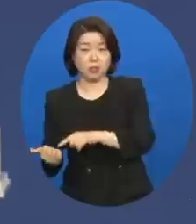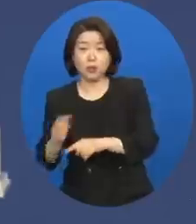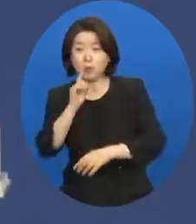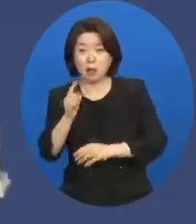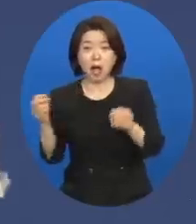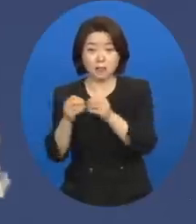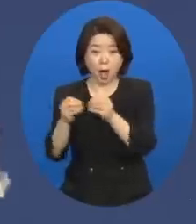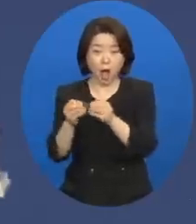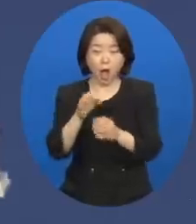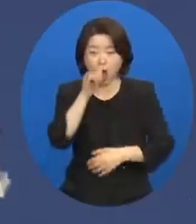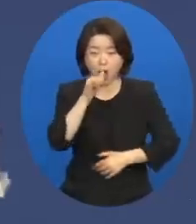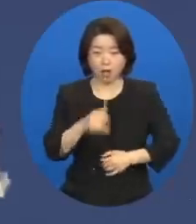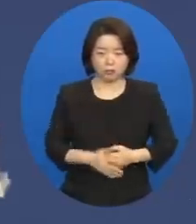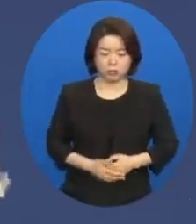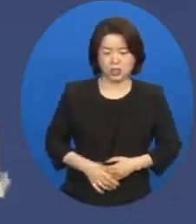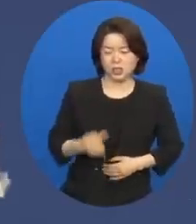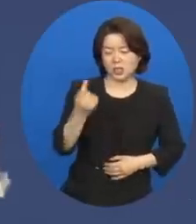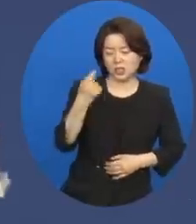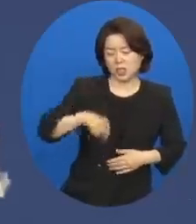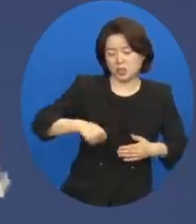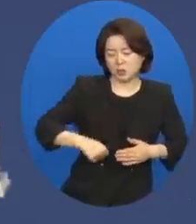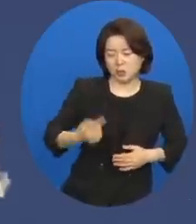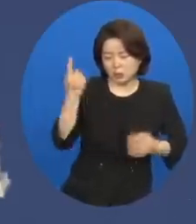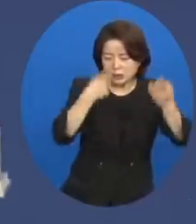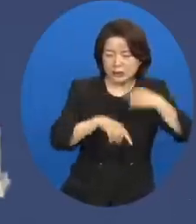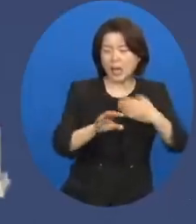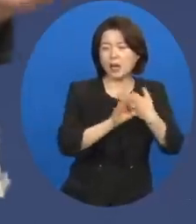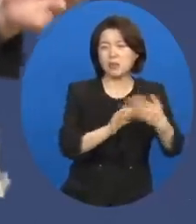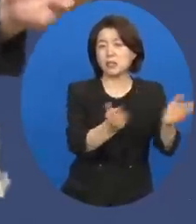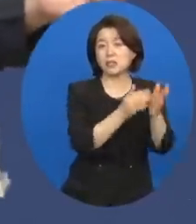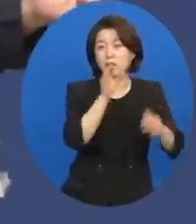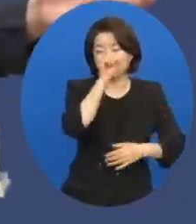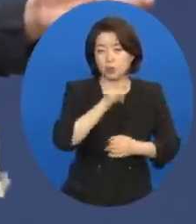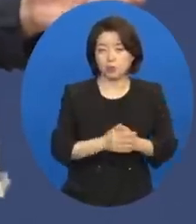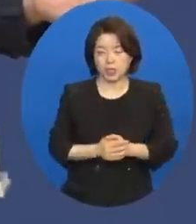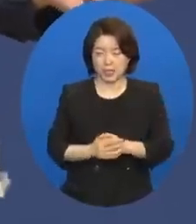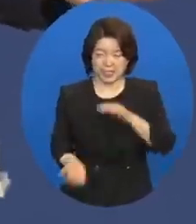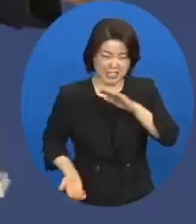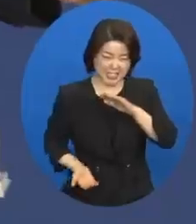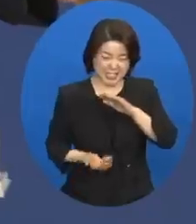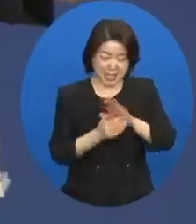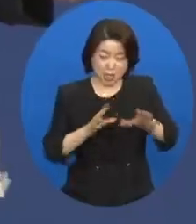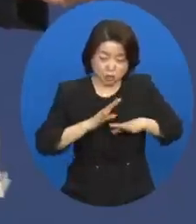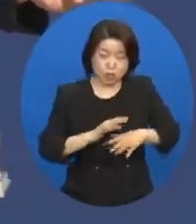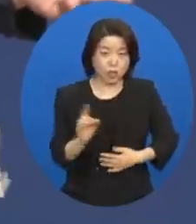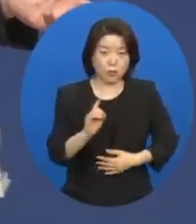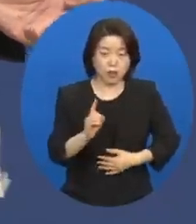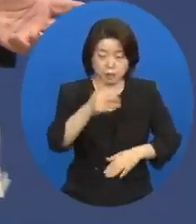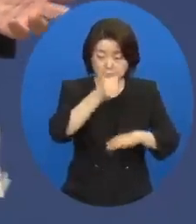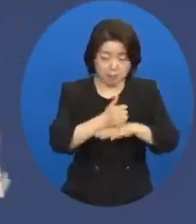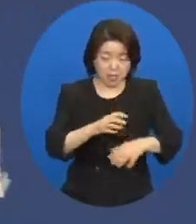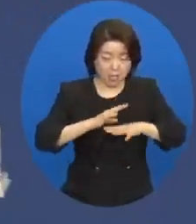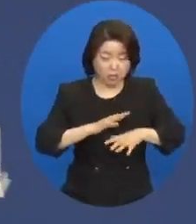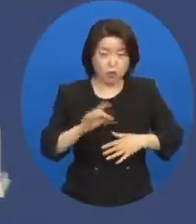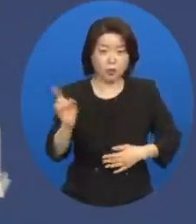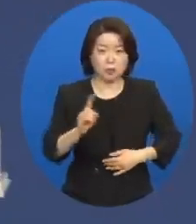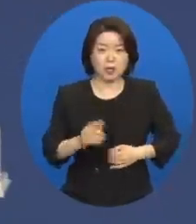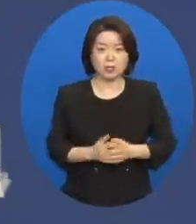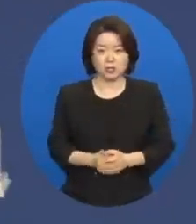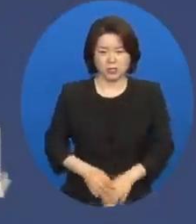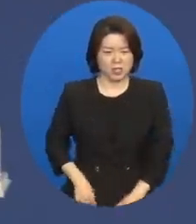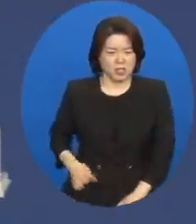것도 그냥 속상한 걸로 끝나면 괜찮은데 속상한 거에 최악의 두려움이 뭐냐면 제 최종 두려움은